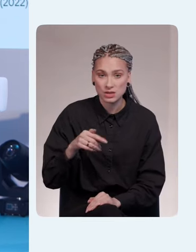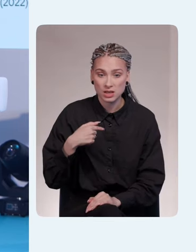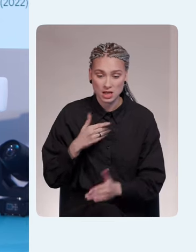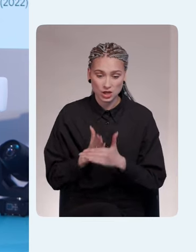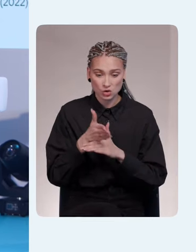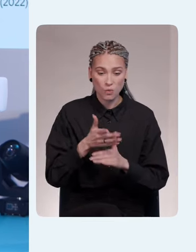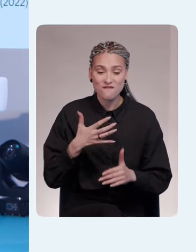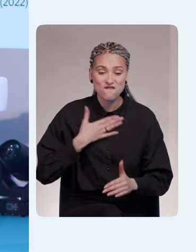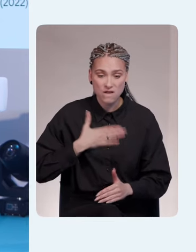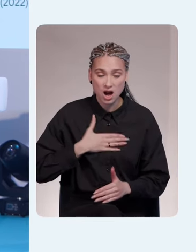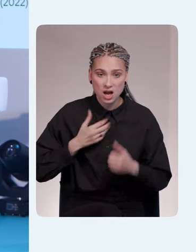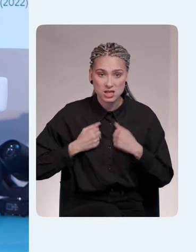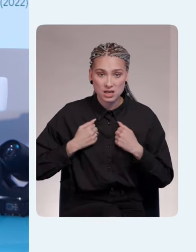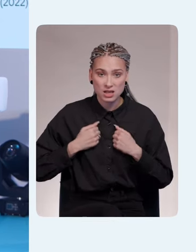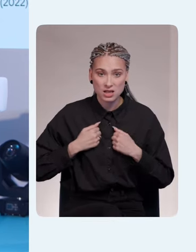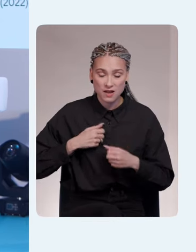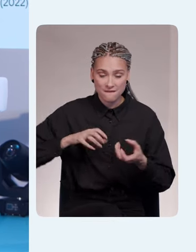в ванную, включаю